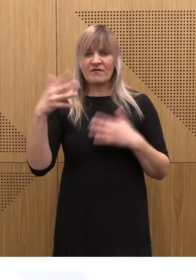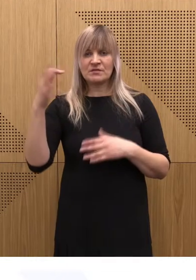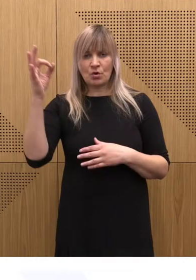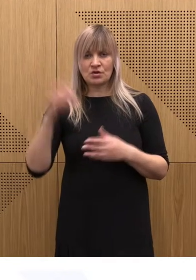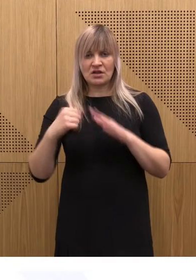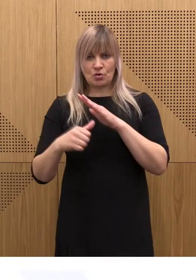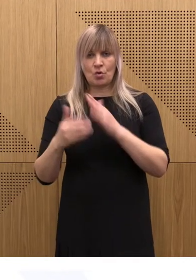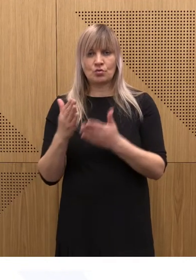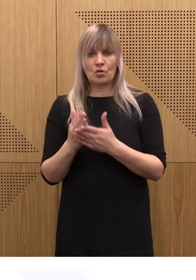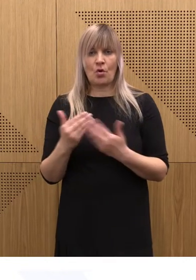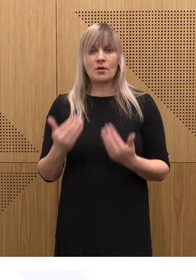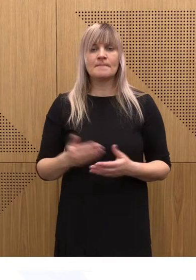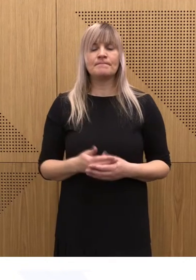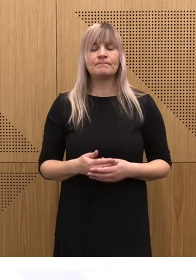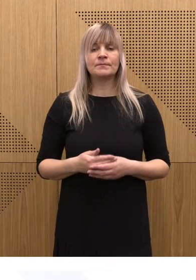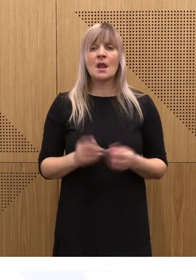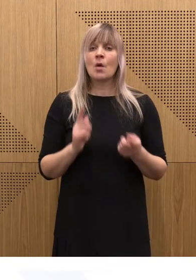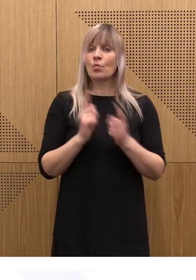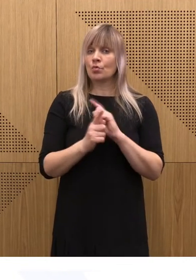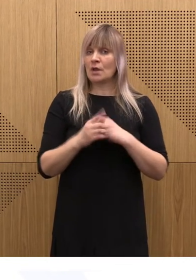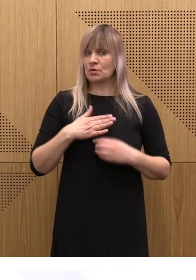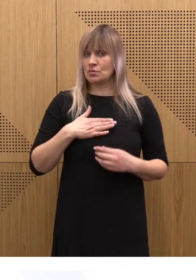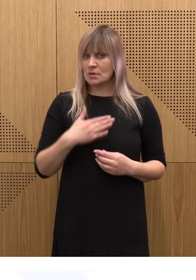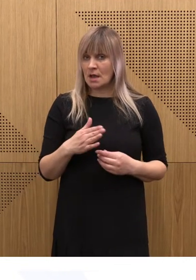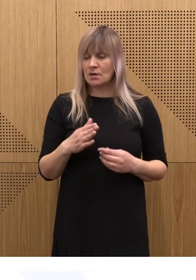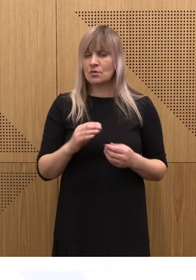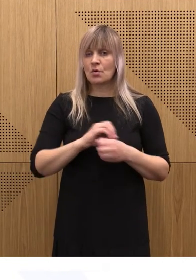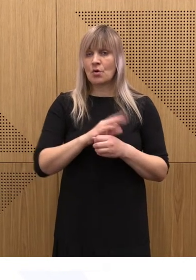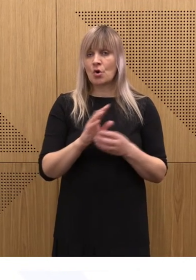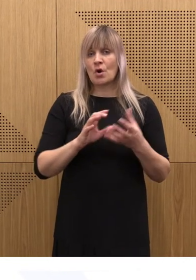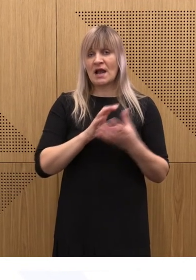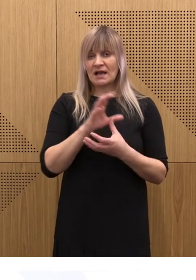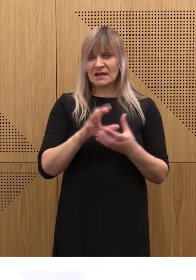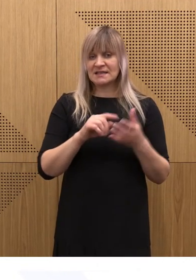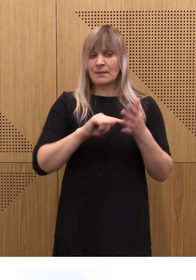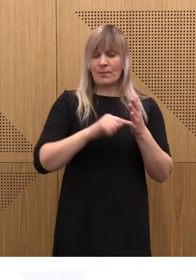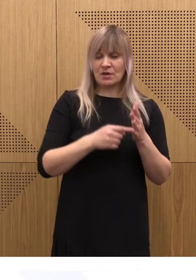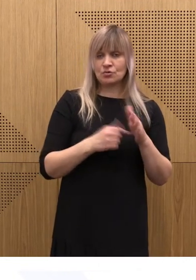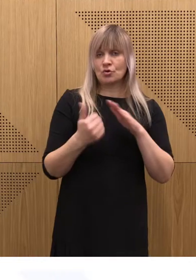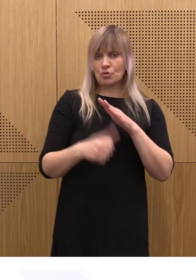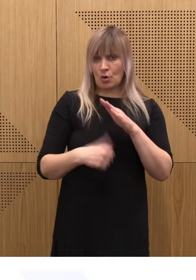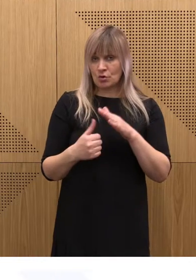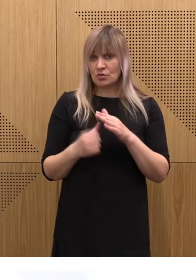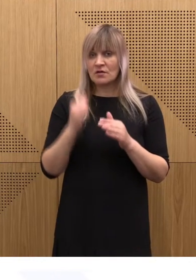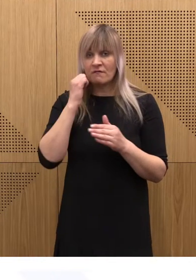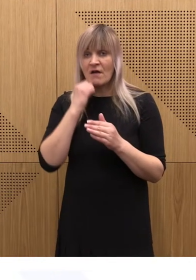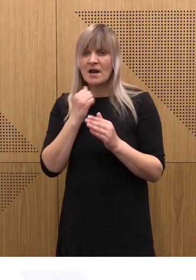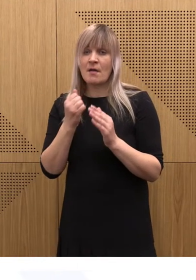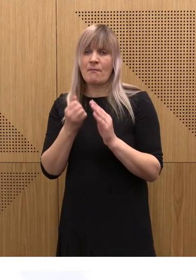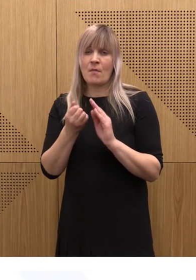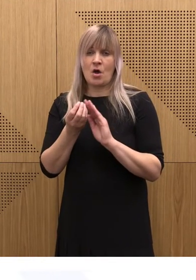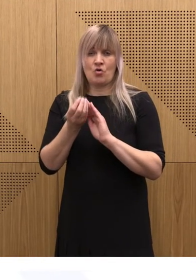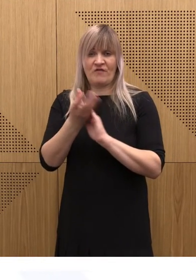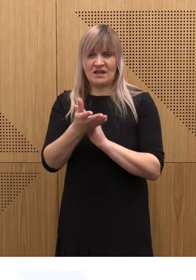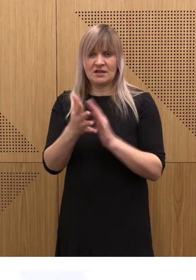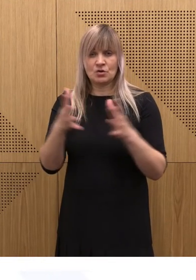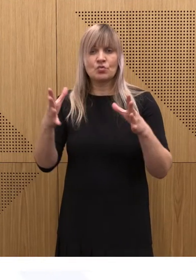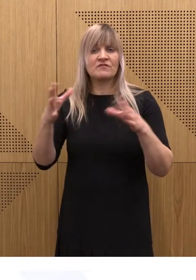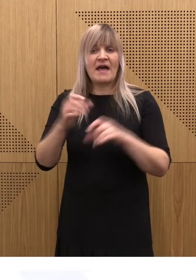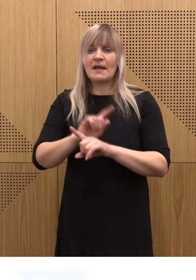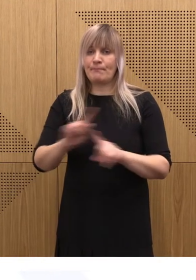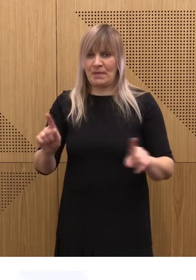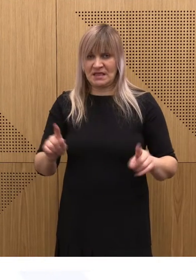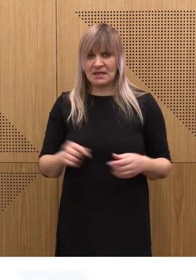9,5%-le. Ja muudatuse tulemusena ei vähenda koronakriisis töötuks jäämine, veel kord siis öeldud vanemahüvitise suurust ning